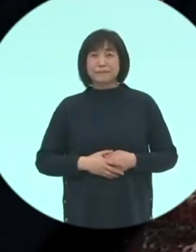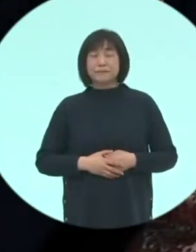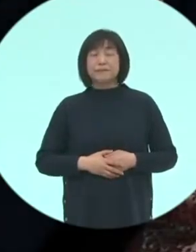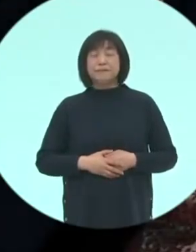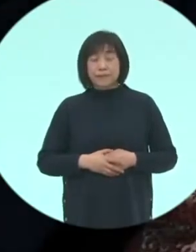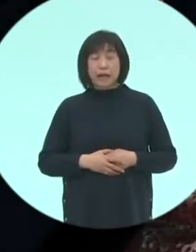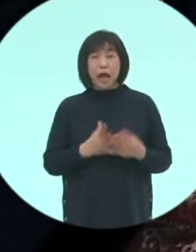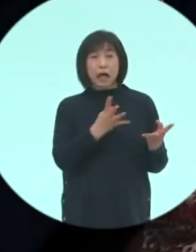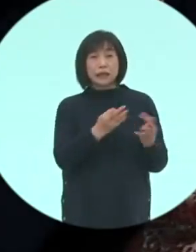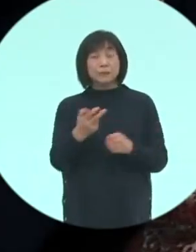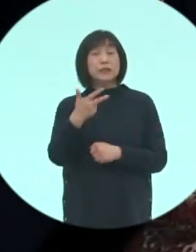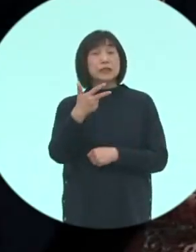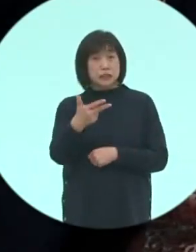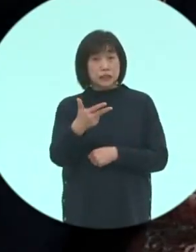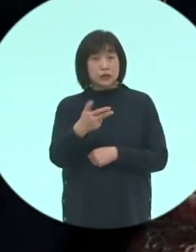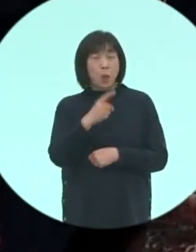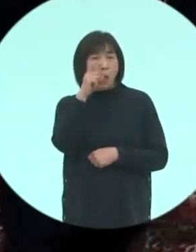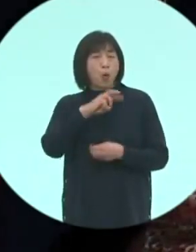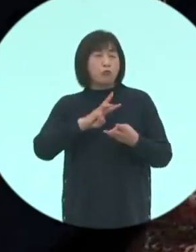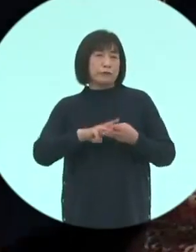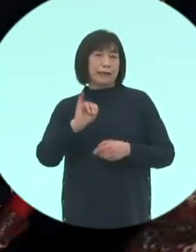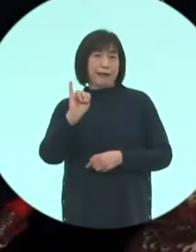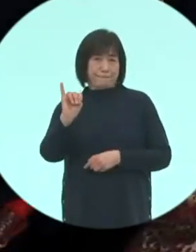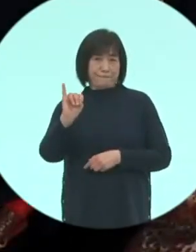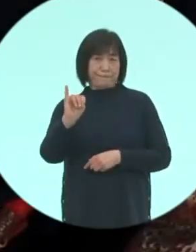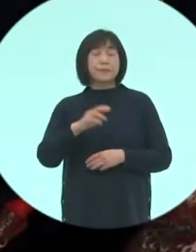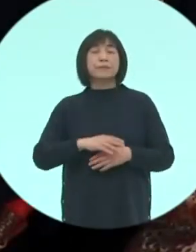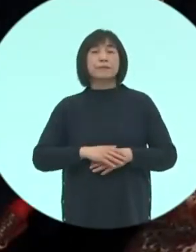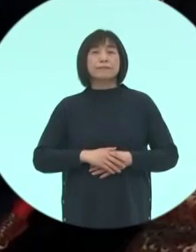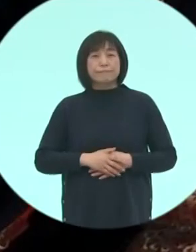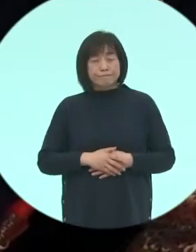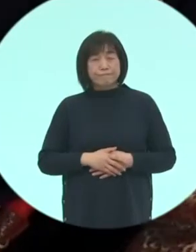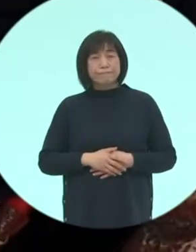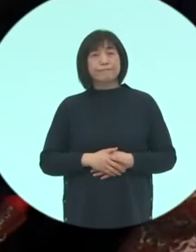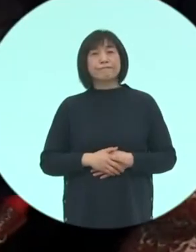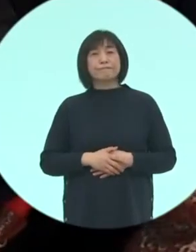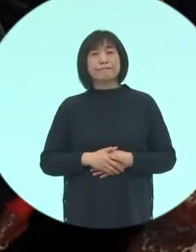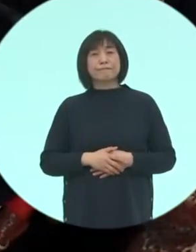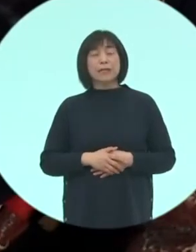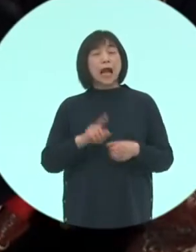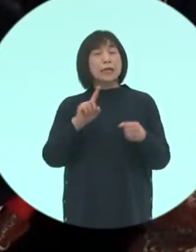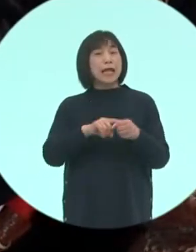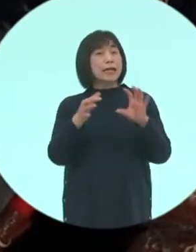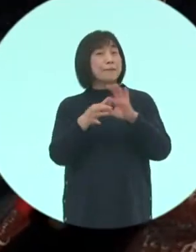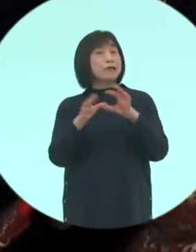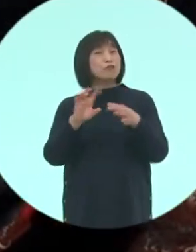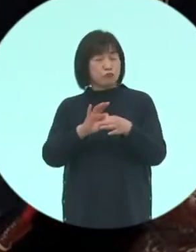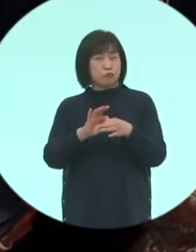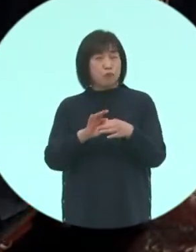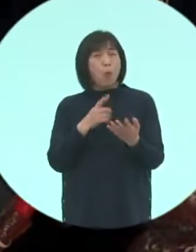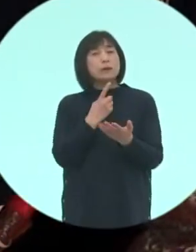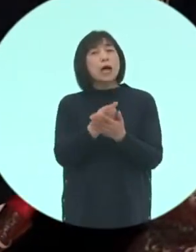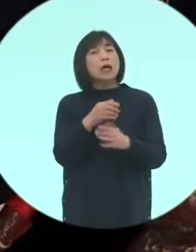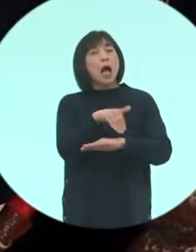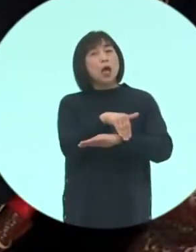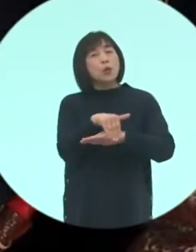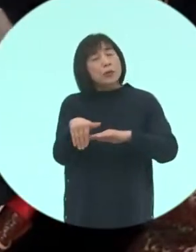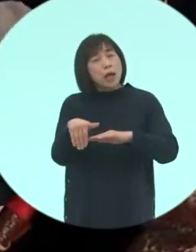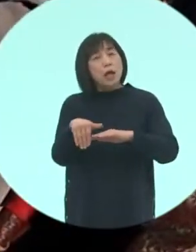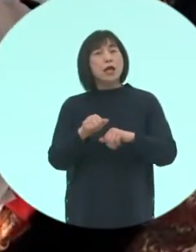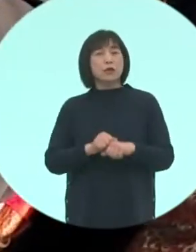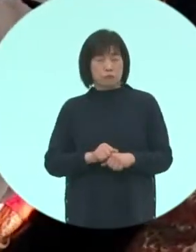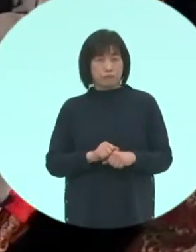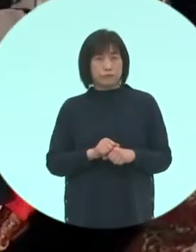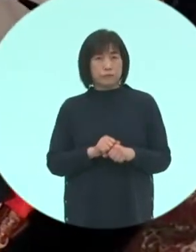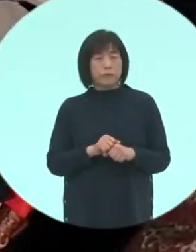多治見市の古田澄子さん、古田さんもまた年輪ピックに出場する予定だった岐阜